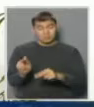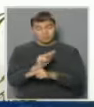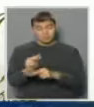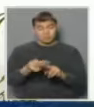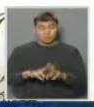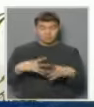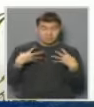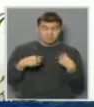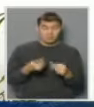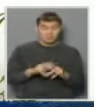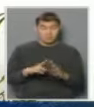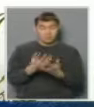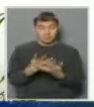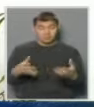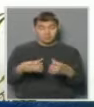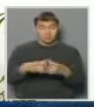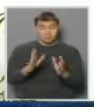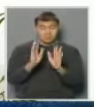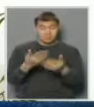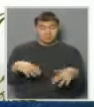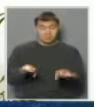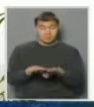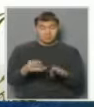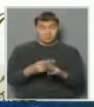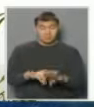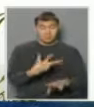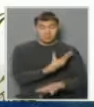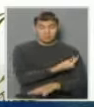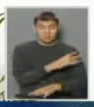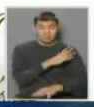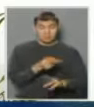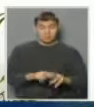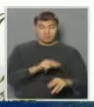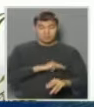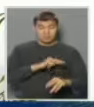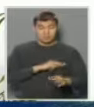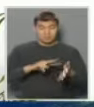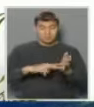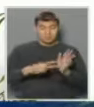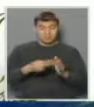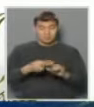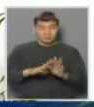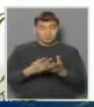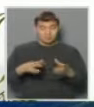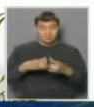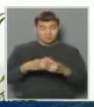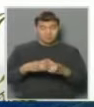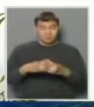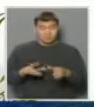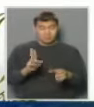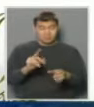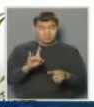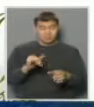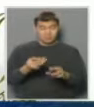жағдайын азайту, сол мақсатта осы вакцинациялау жұмысы жоспарланып, осы